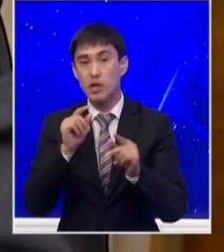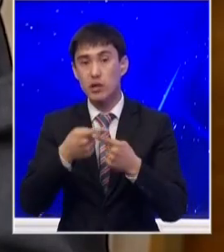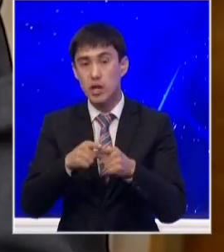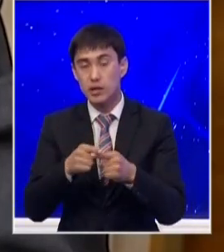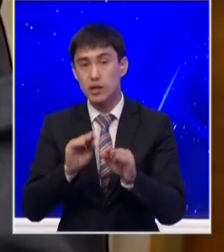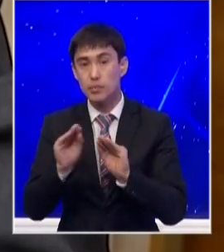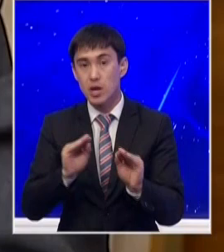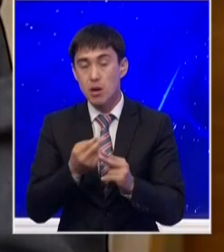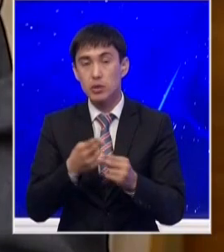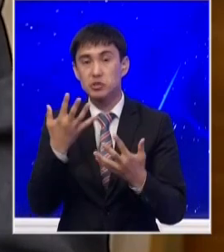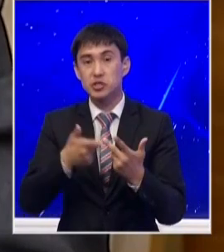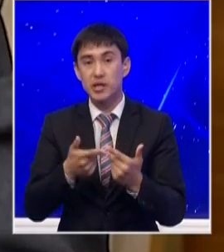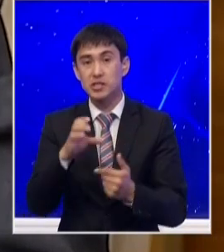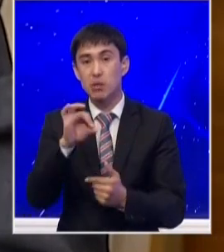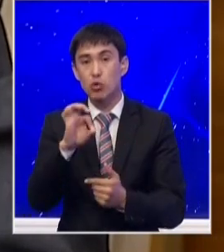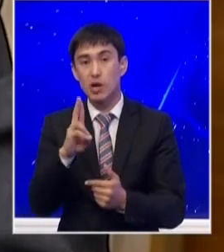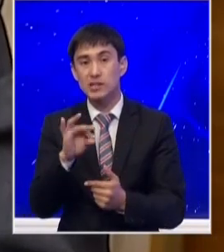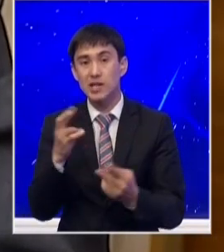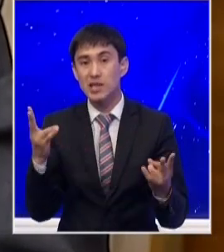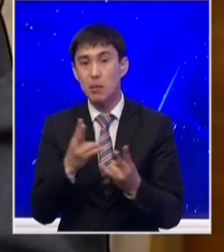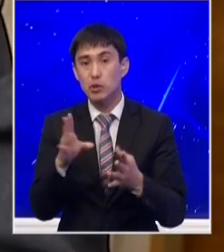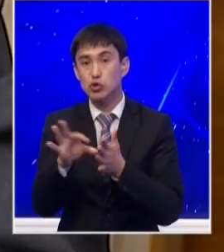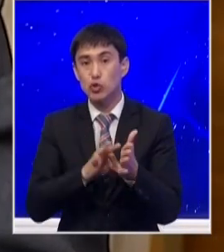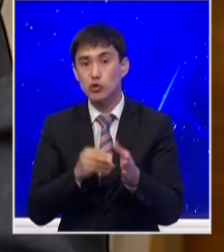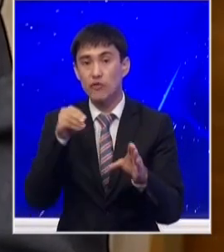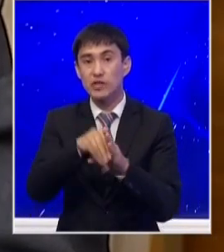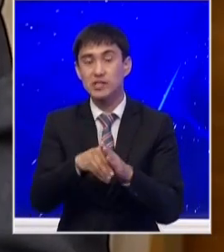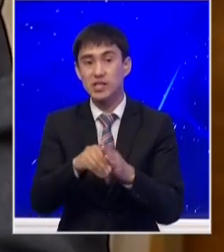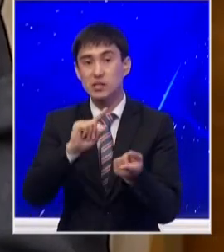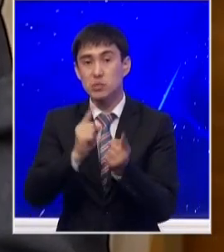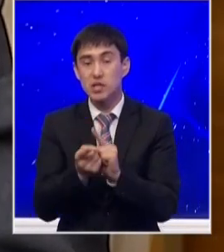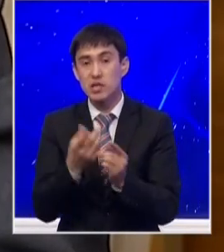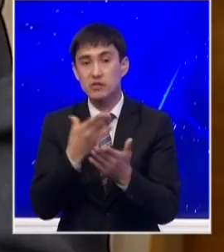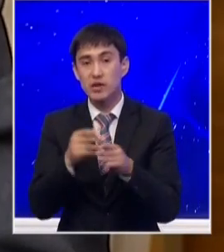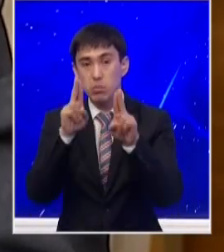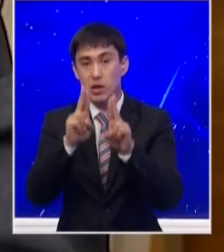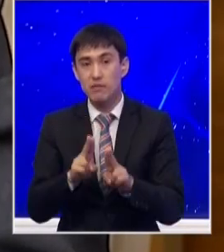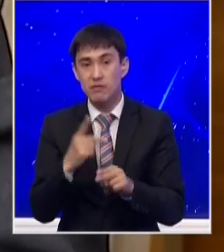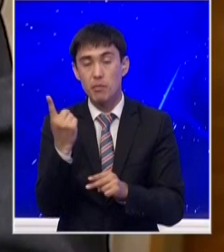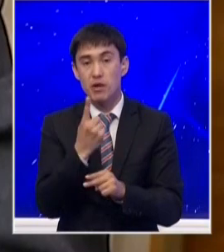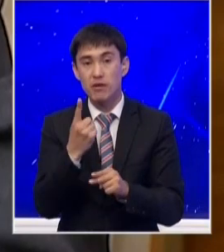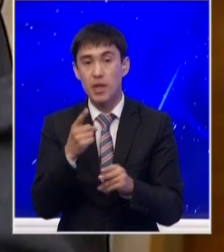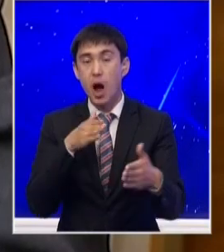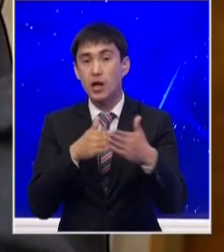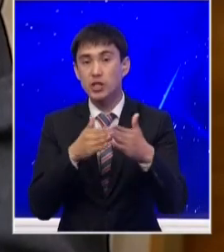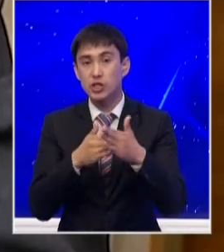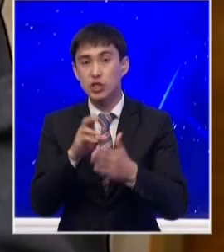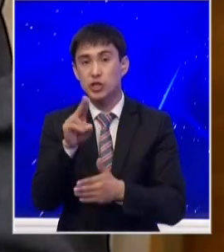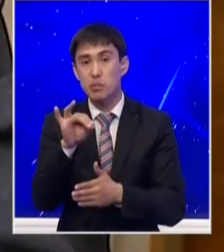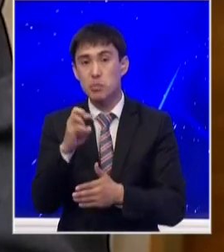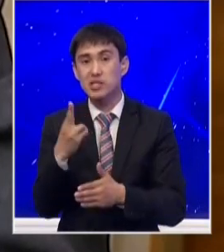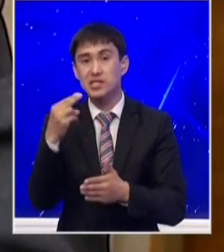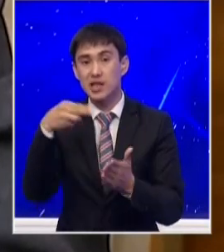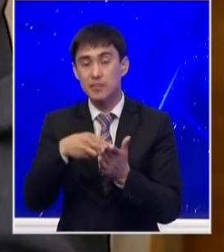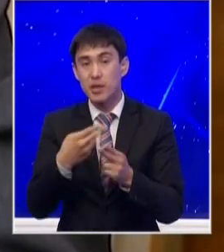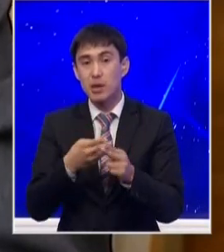поэтому считаем что самрук казана необходимо срочно внести следующие изменения в свои правила во-первых ограничить демпинг цен